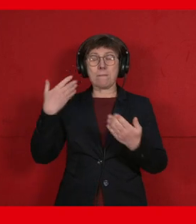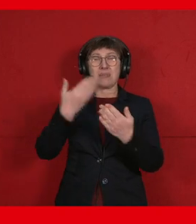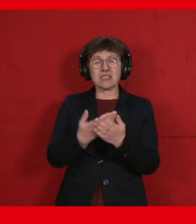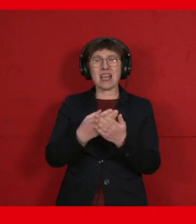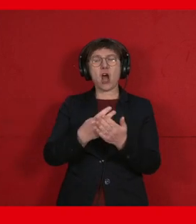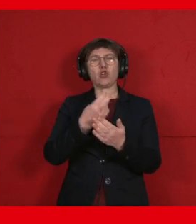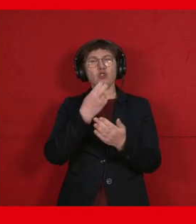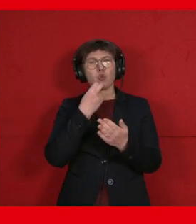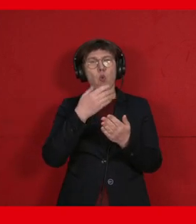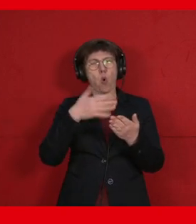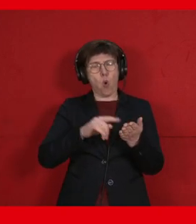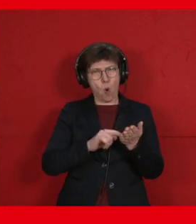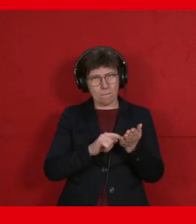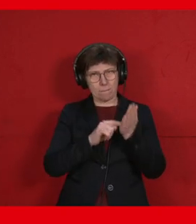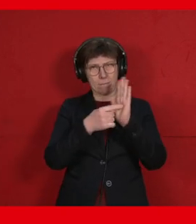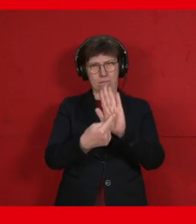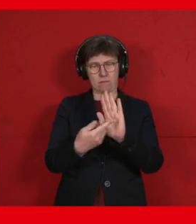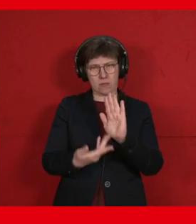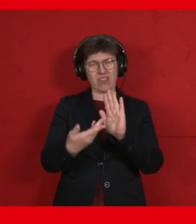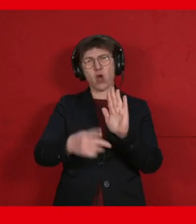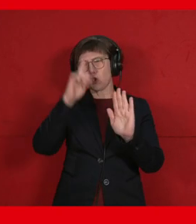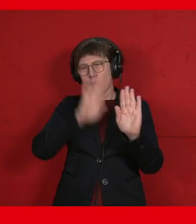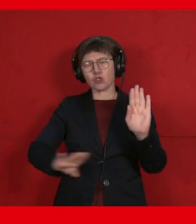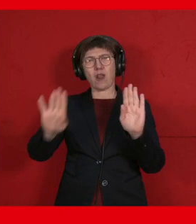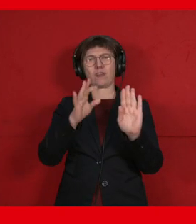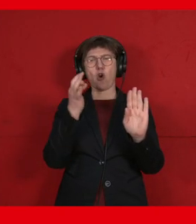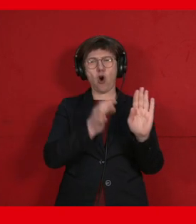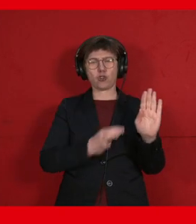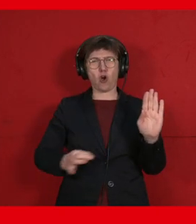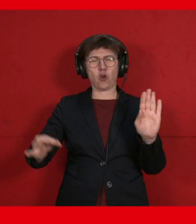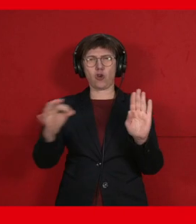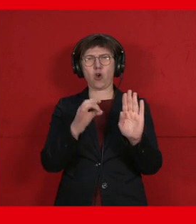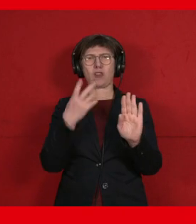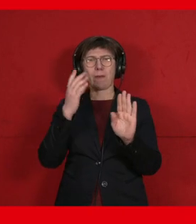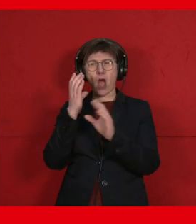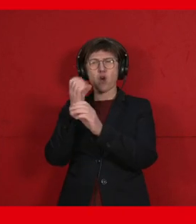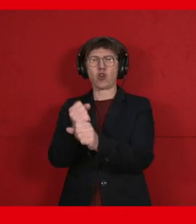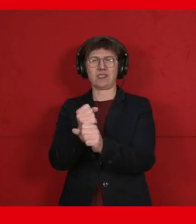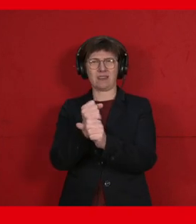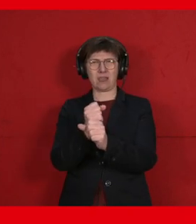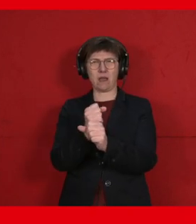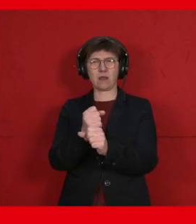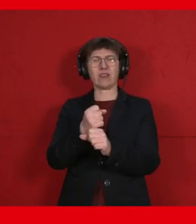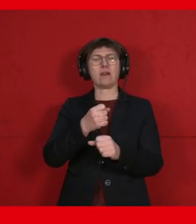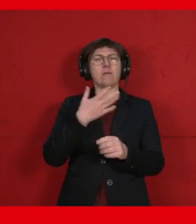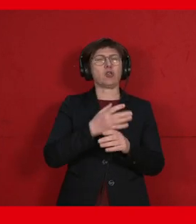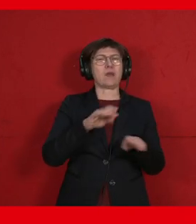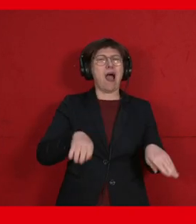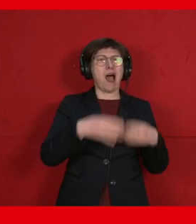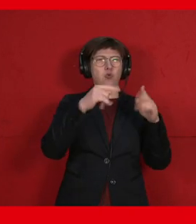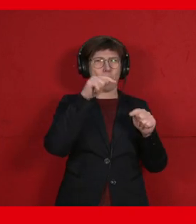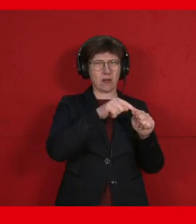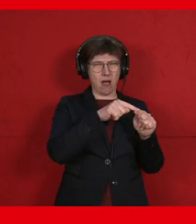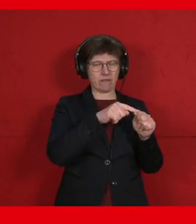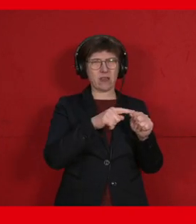die Strombereitstellung bundesweit an einigen Orten sehr stark konzentriert. Da, wo Atomkraftwerke stehen,